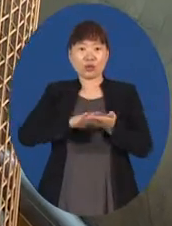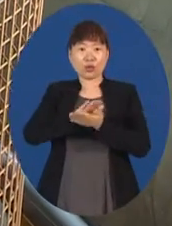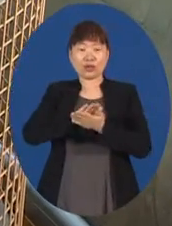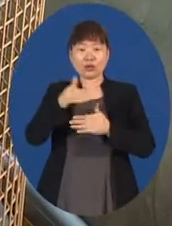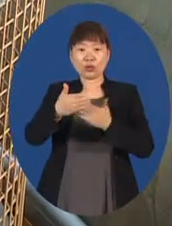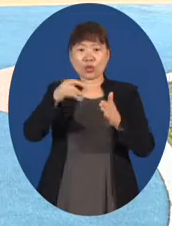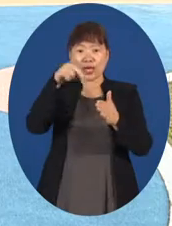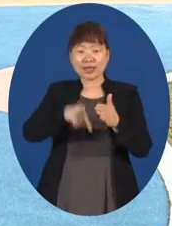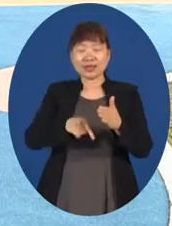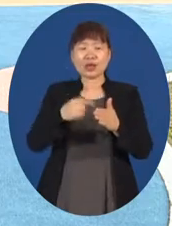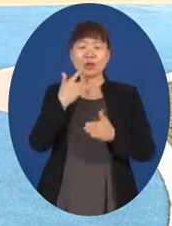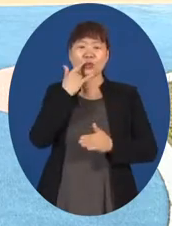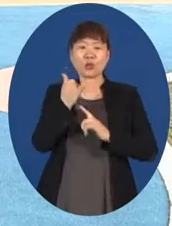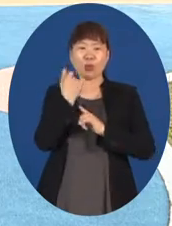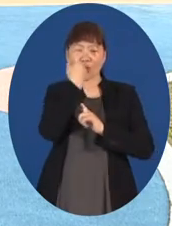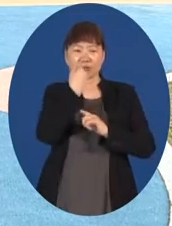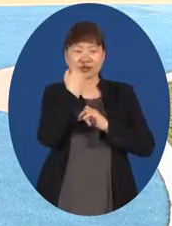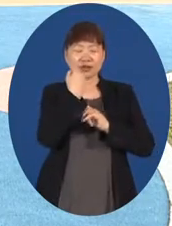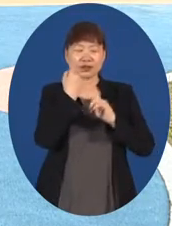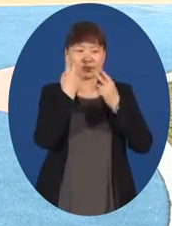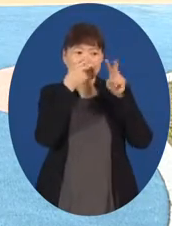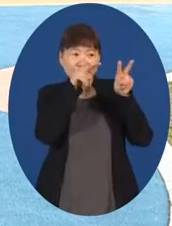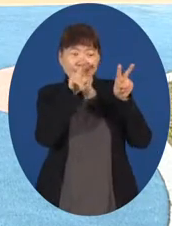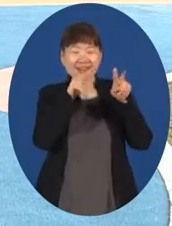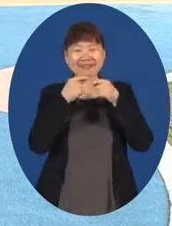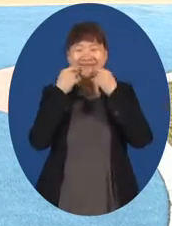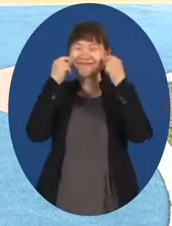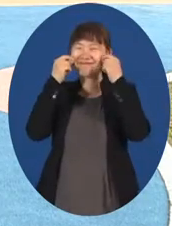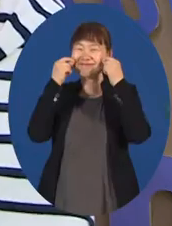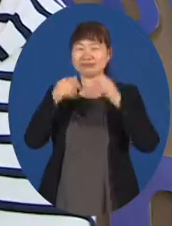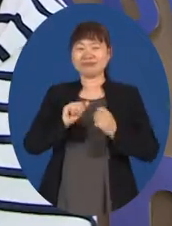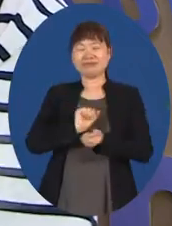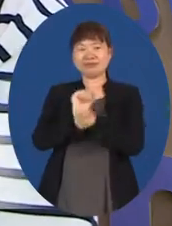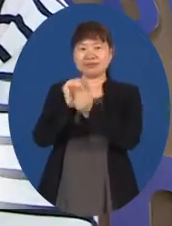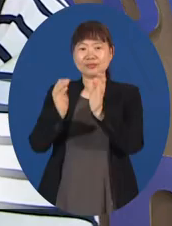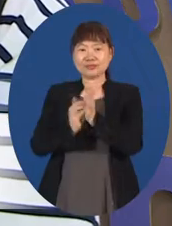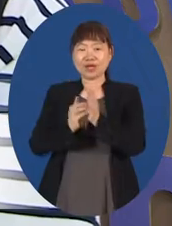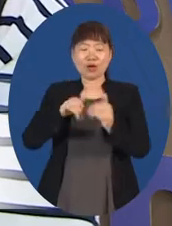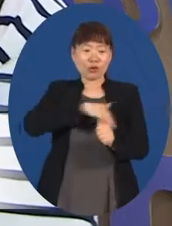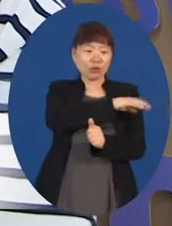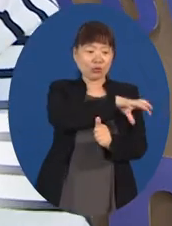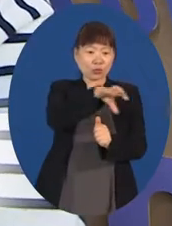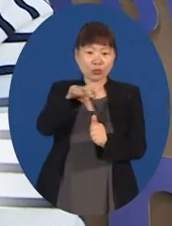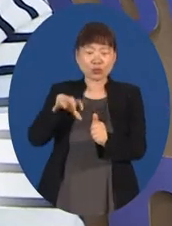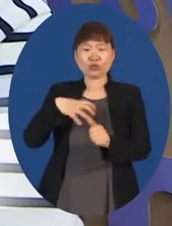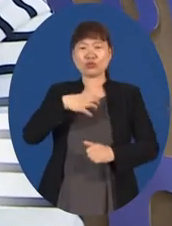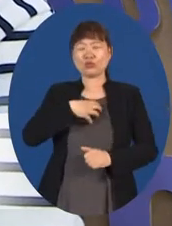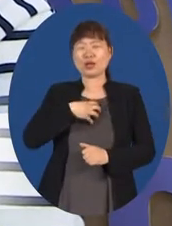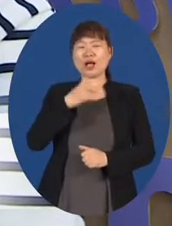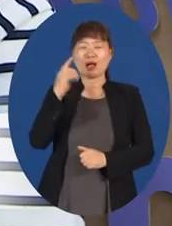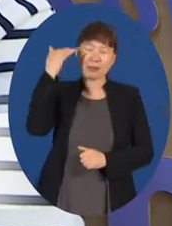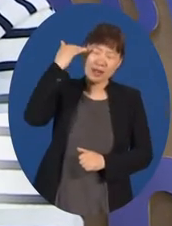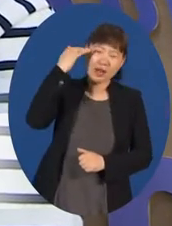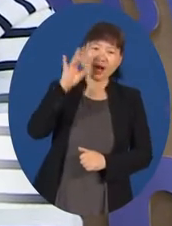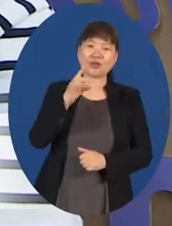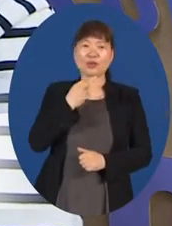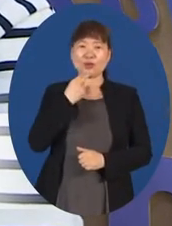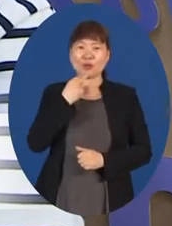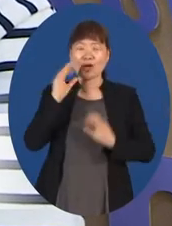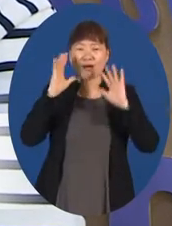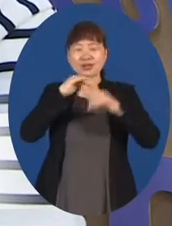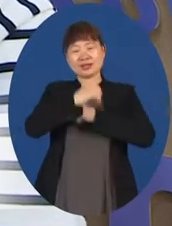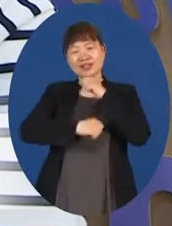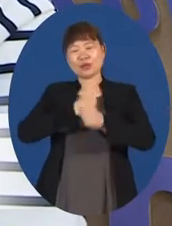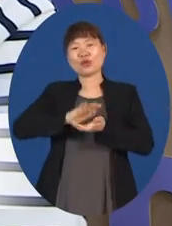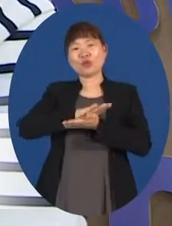있는 공간에 부모들의 얼굴에도 웃음꽃이 피었습니다. 주변에 위험 요소가 없이 아이들이 좀 자유롭게